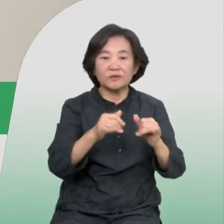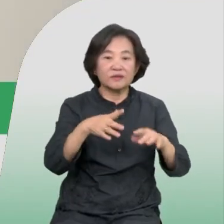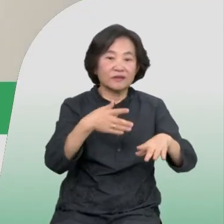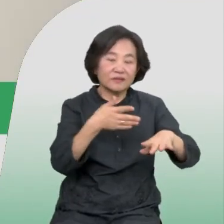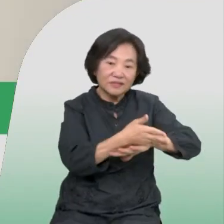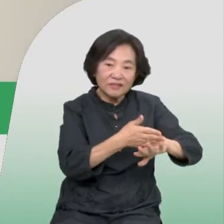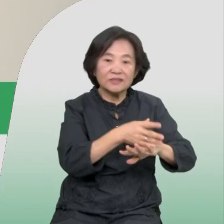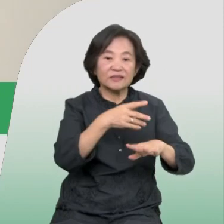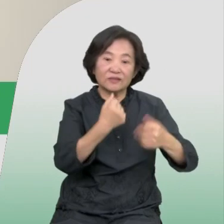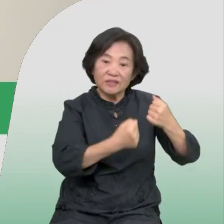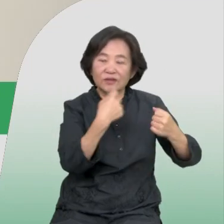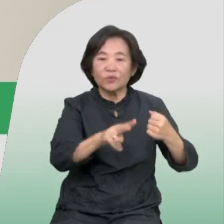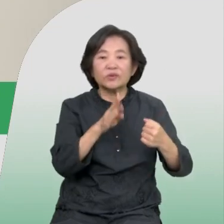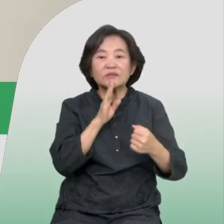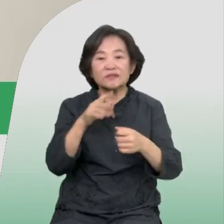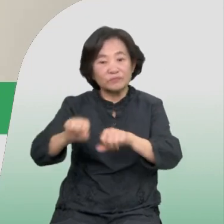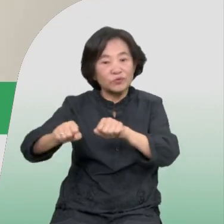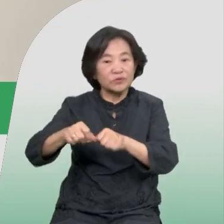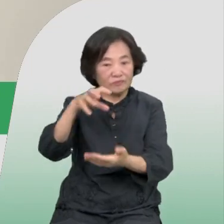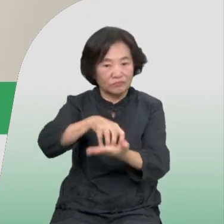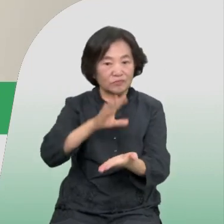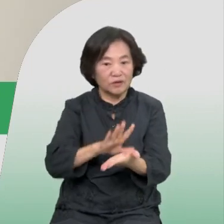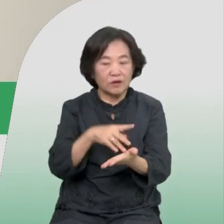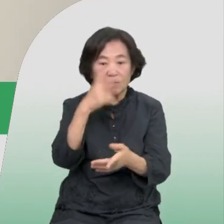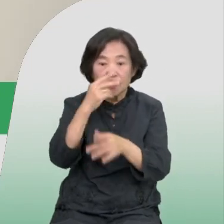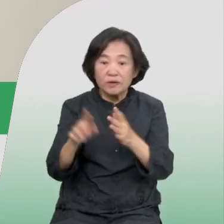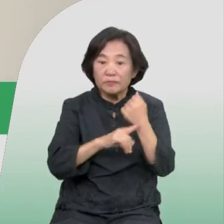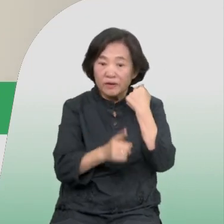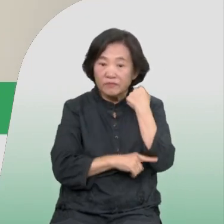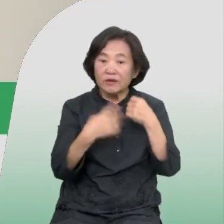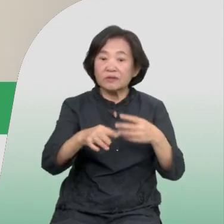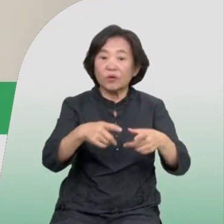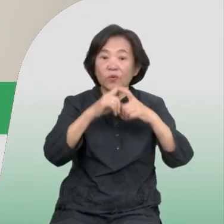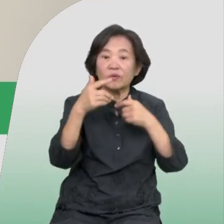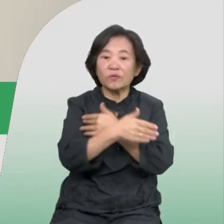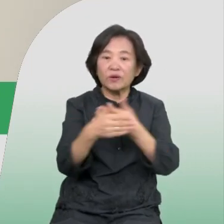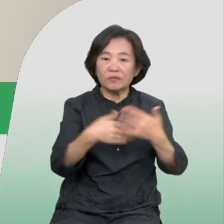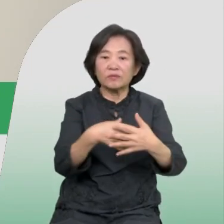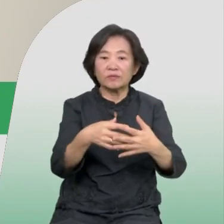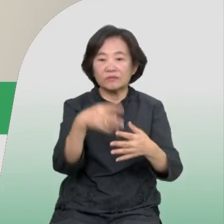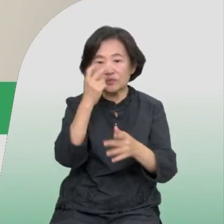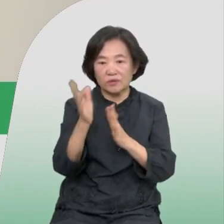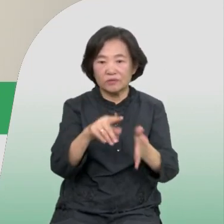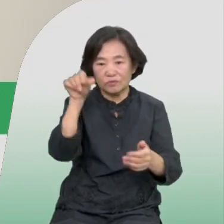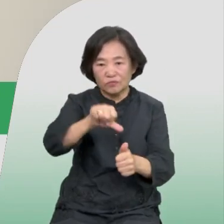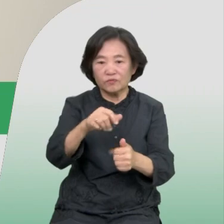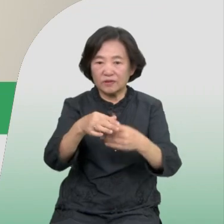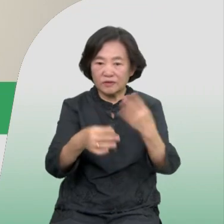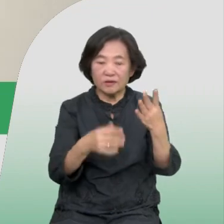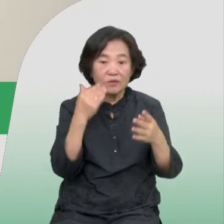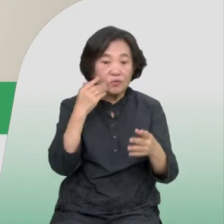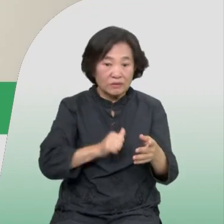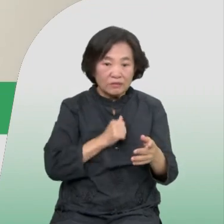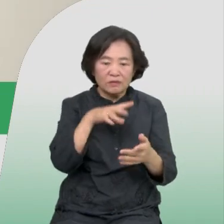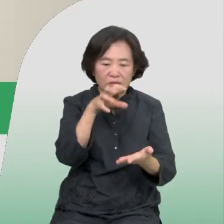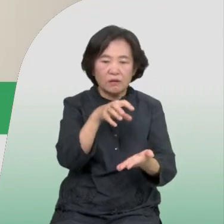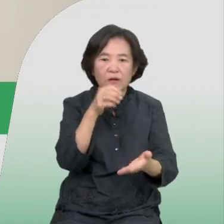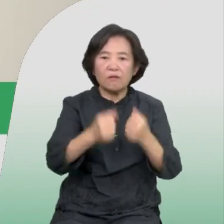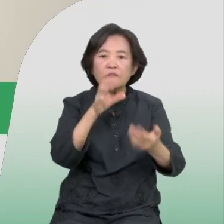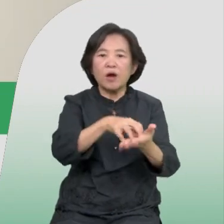的驾照。如果是管理办法的时候，那就是回归到道路交通管理处罚条例，就是他我们会用无照驾